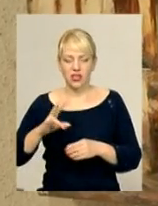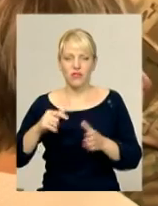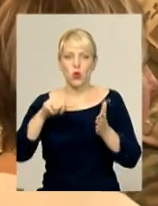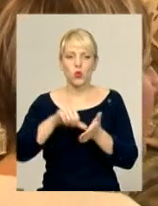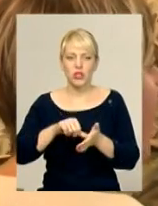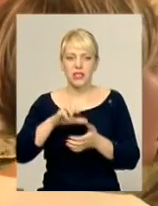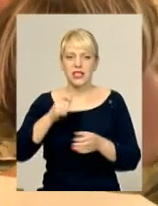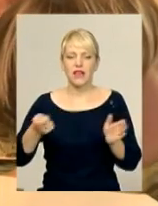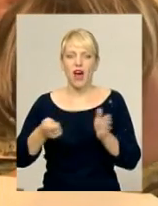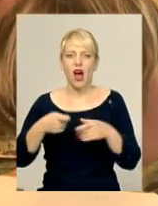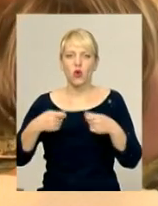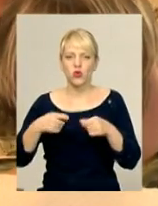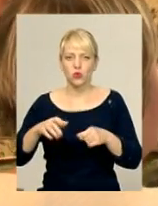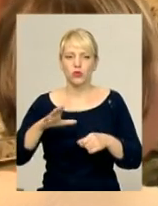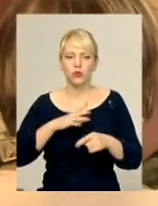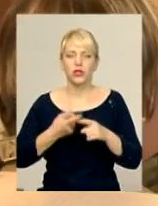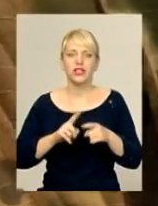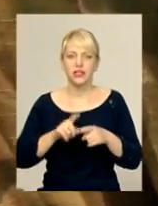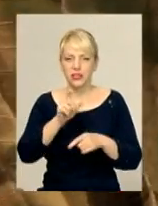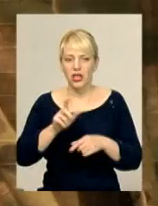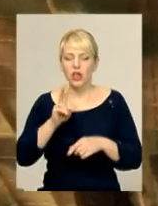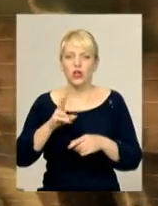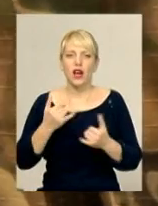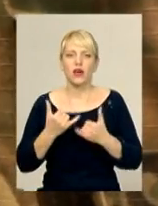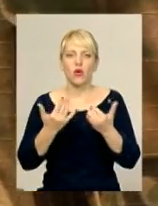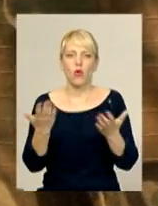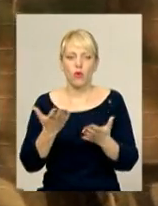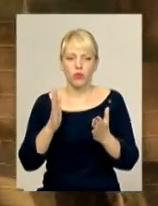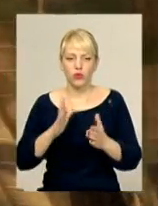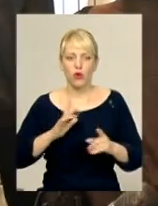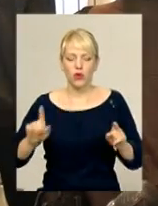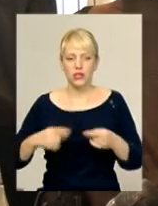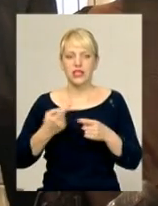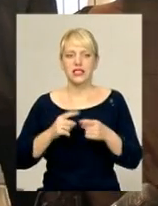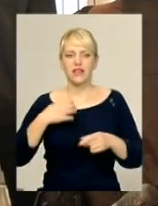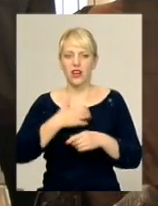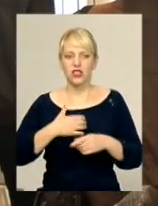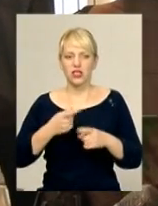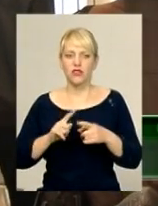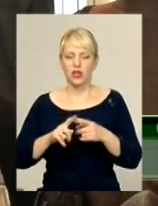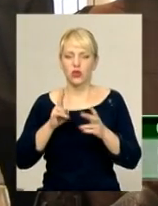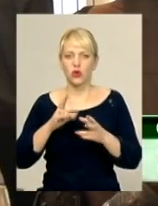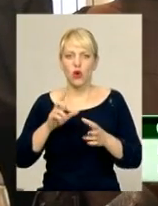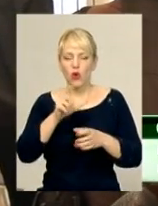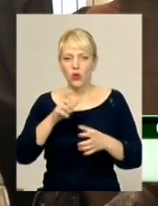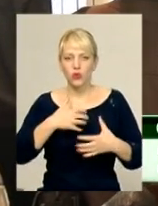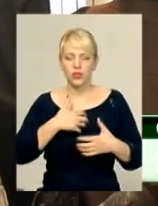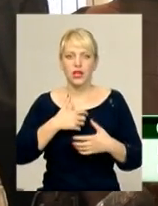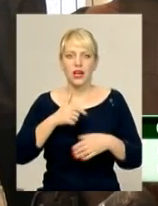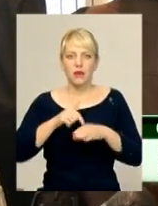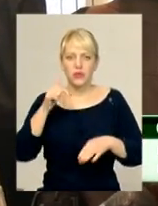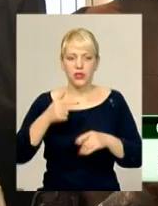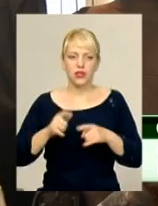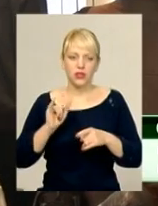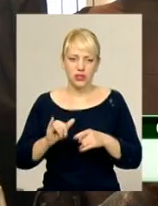були й ті, для кого його організували – атовці. «Це надзвичайно важливе, коли люди переймаються, мають таке величезне почуття патріотизму